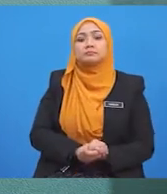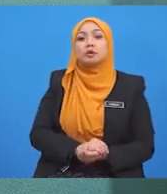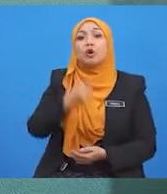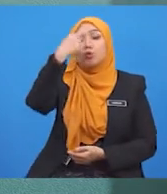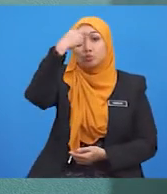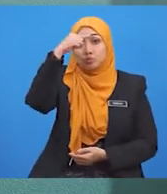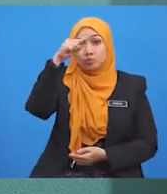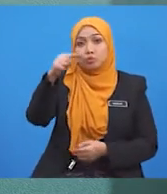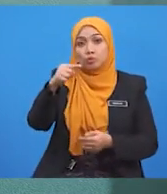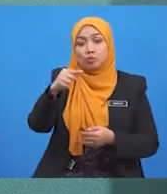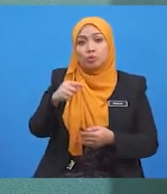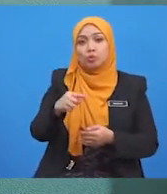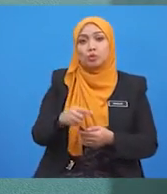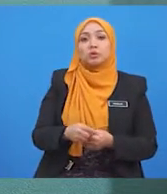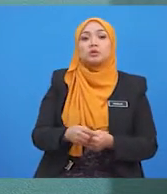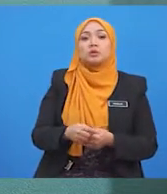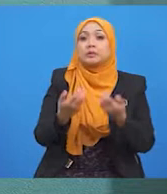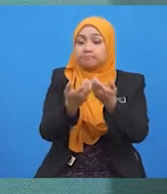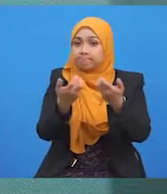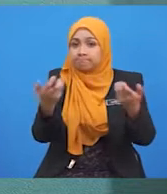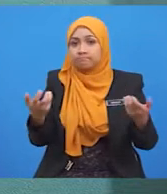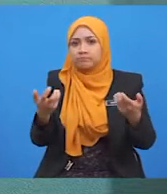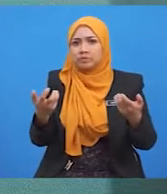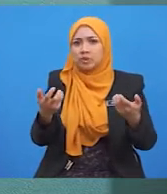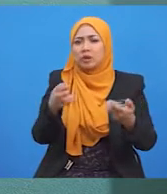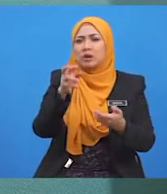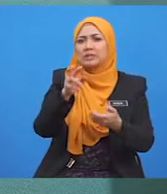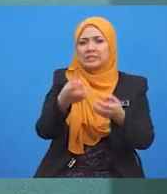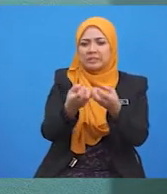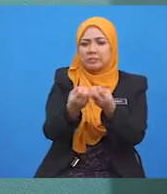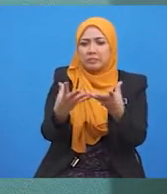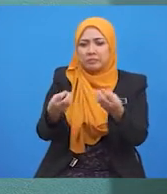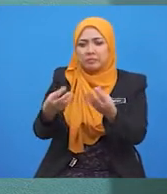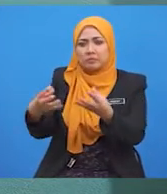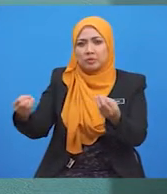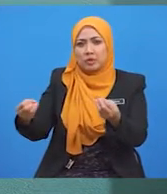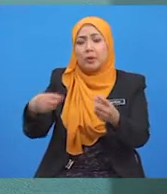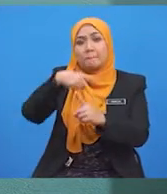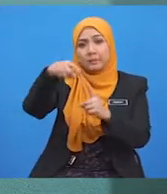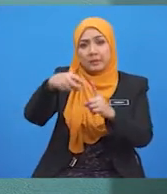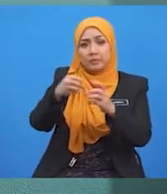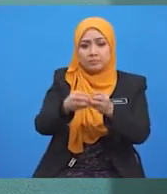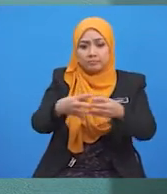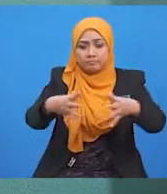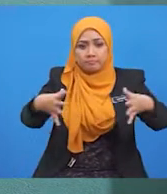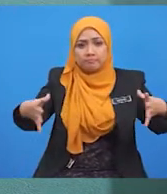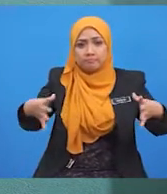Hai apabila termometer direndam ke dalam air panas